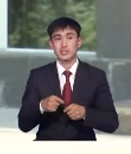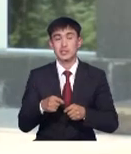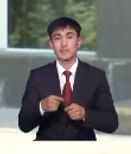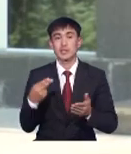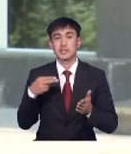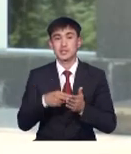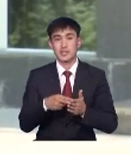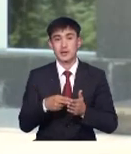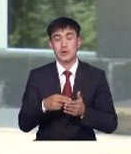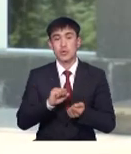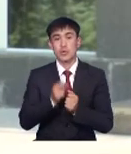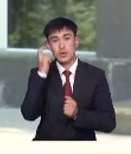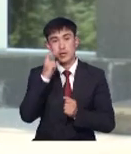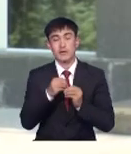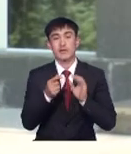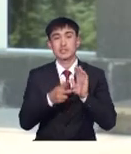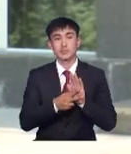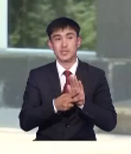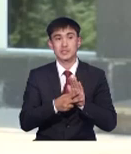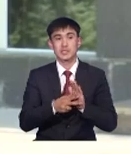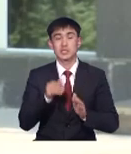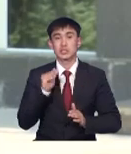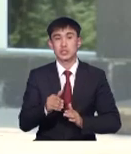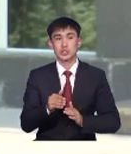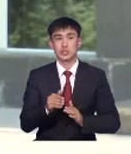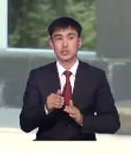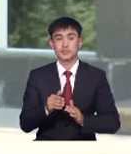Средняя цена реализации угля — это